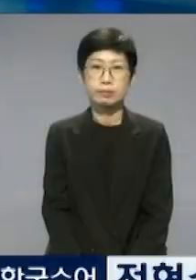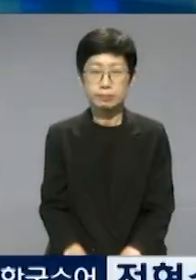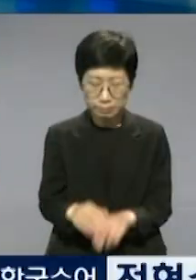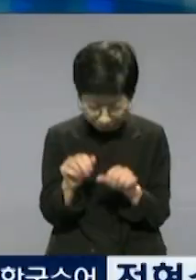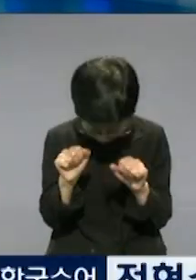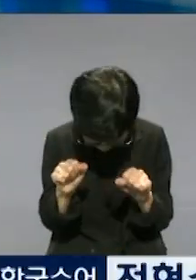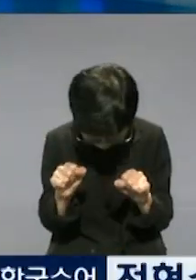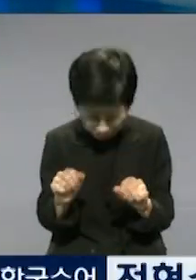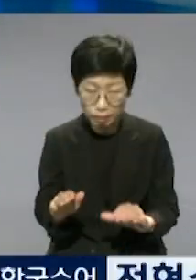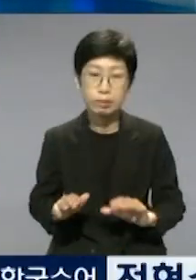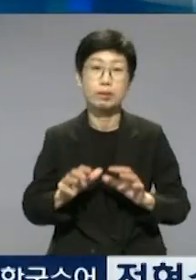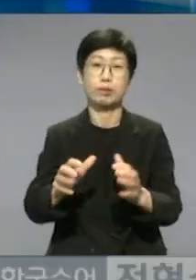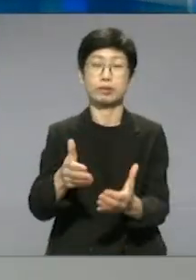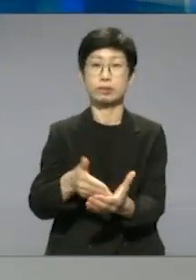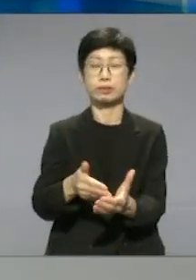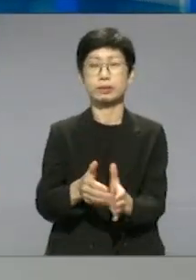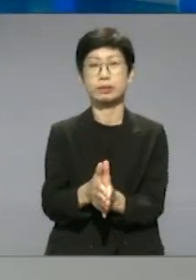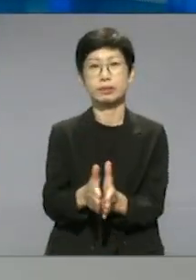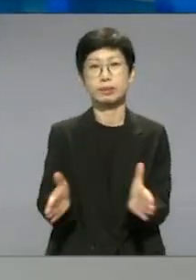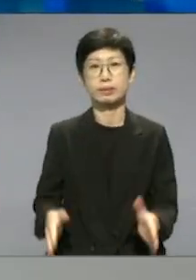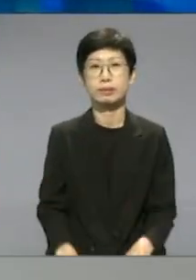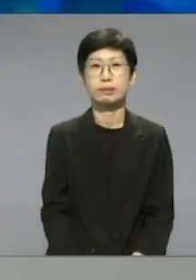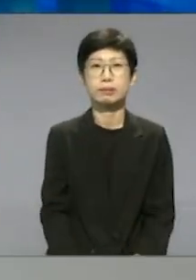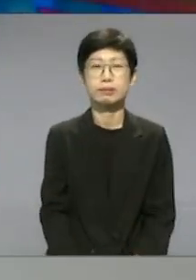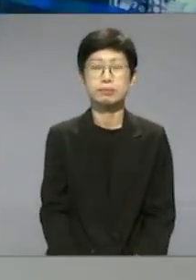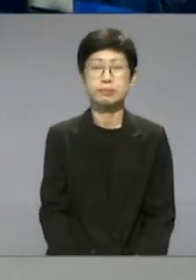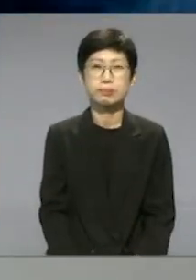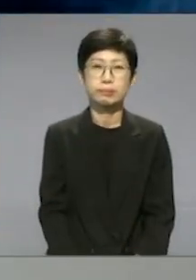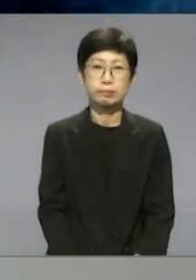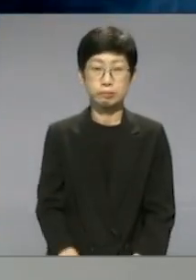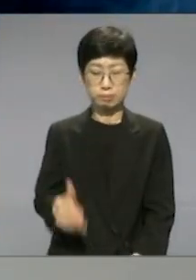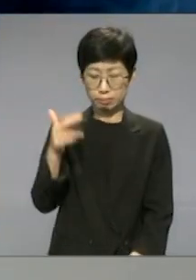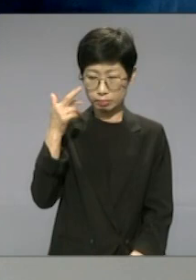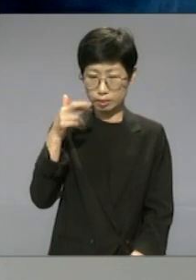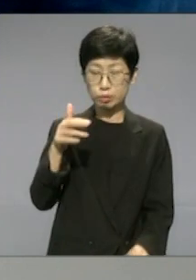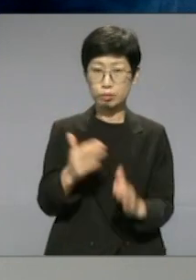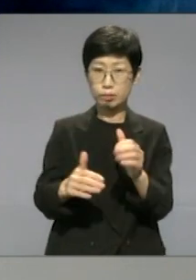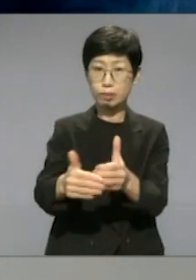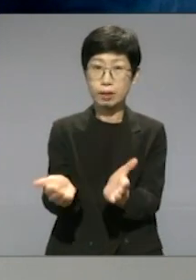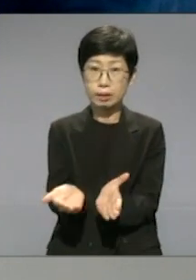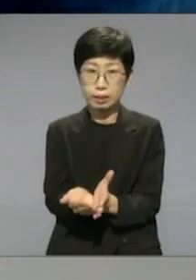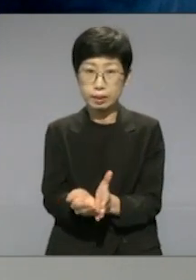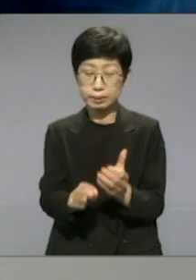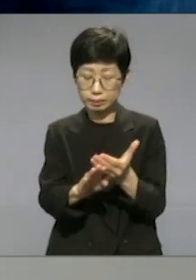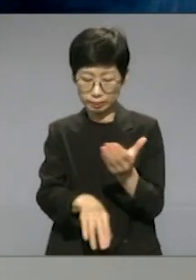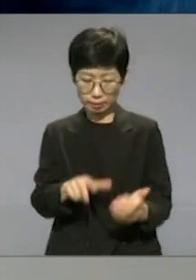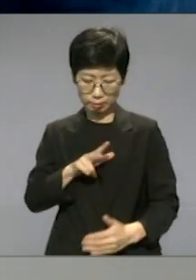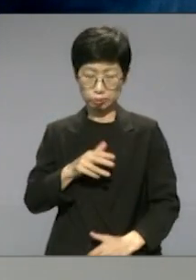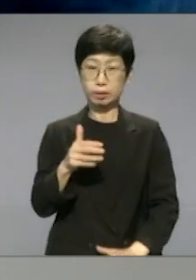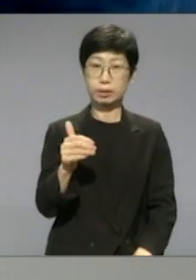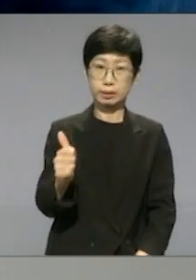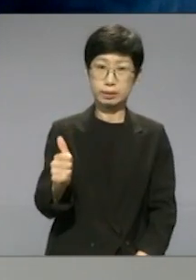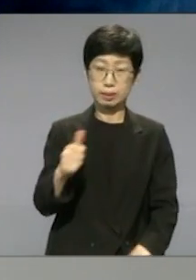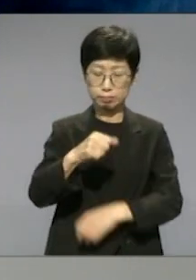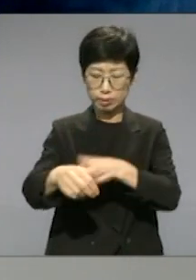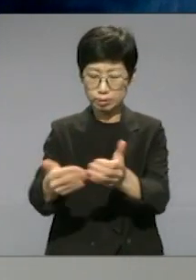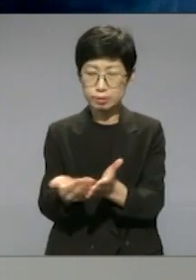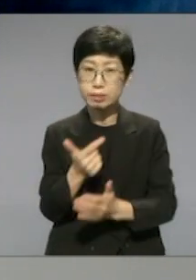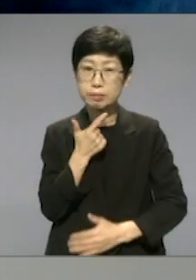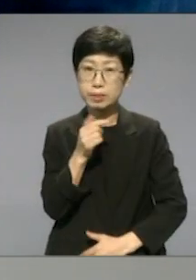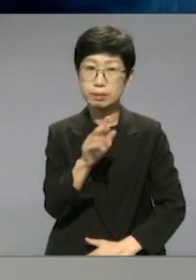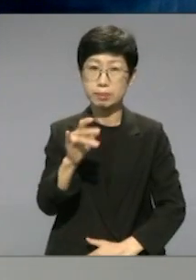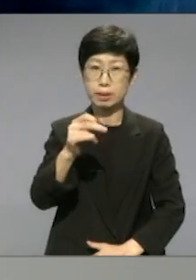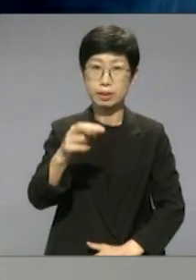여러분 안녕하십니까? 오늘의 월드뉴스 시작합니다. 미국 공화당 소속의 하원 의장이 민주당 출신 조